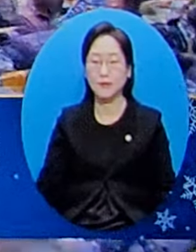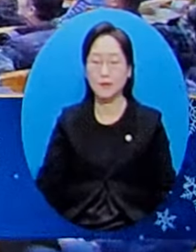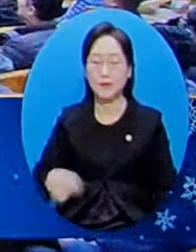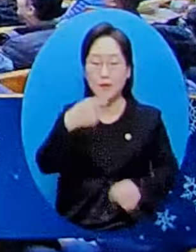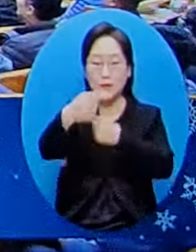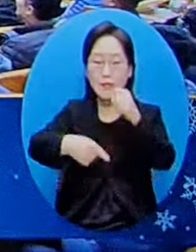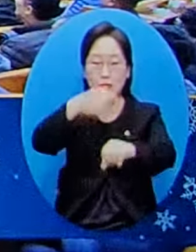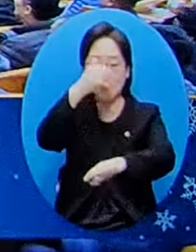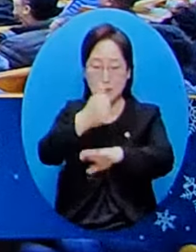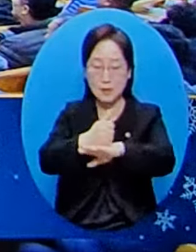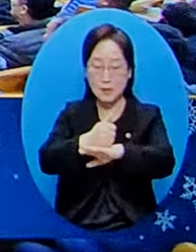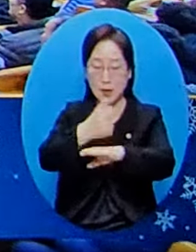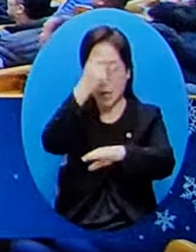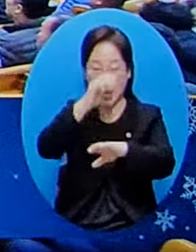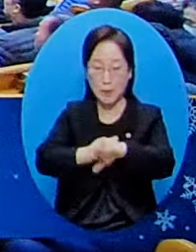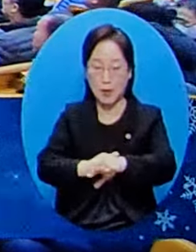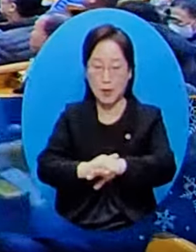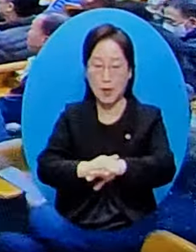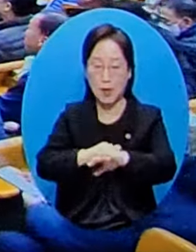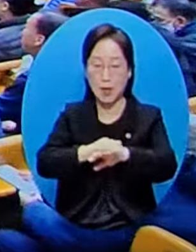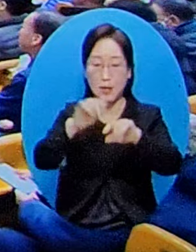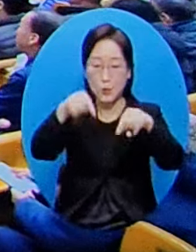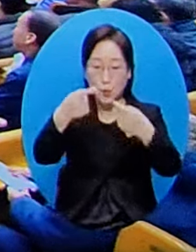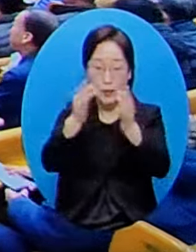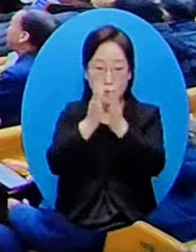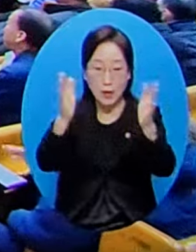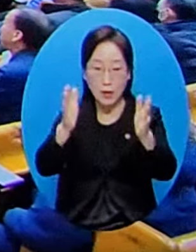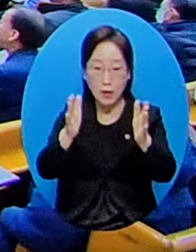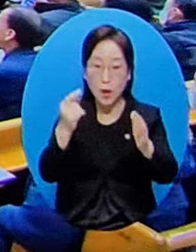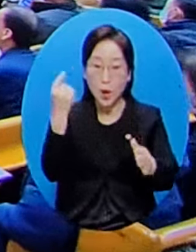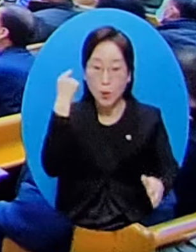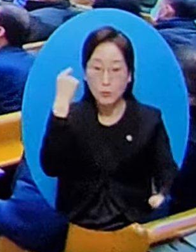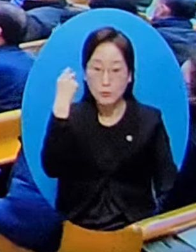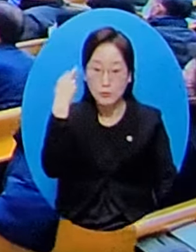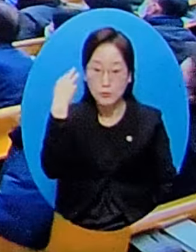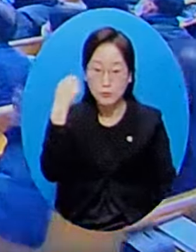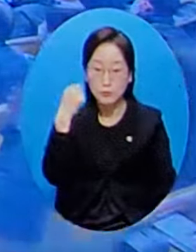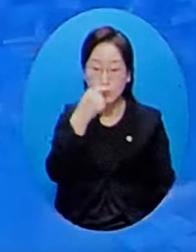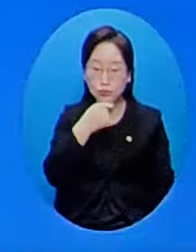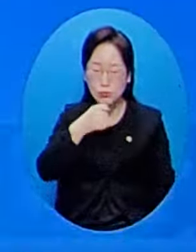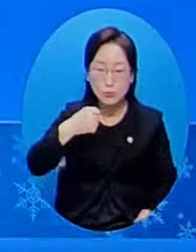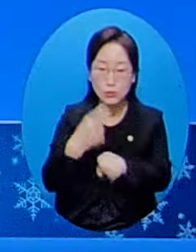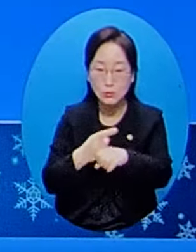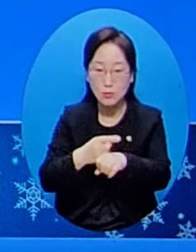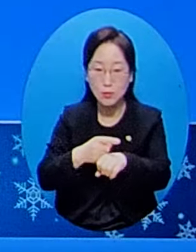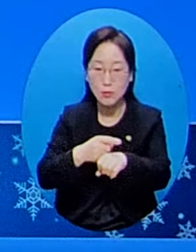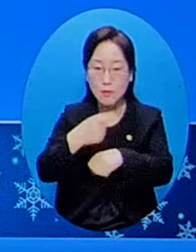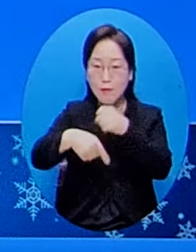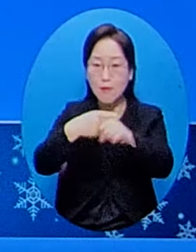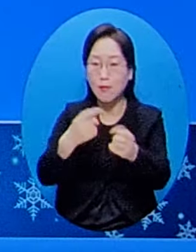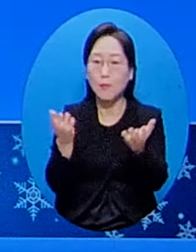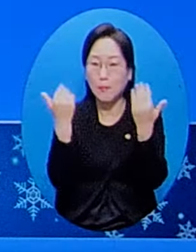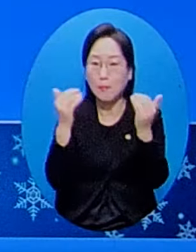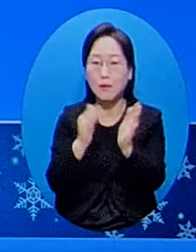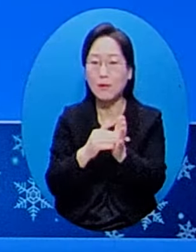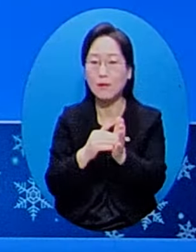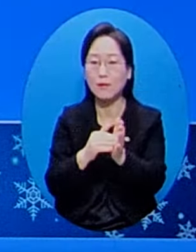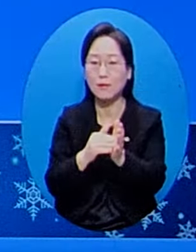송구영신 예배를 드린 것이 엊그제 같은데 벌써 한 해가 훌쩍 지나갔습니다. 이제